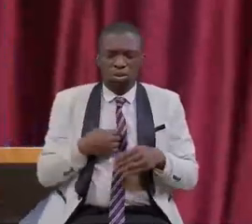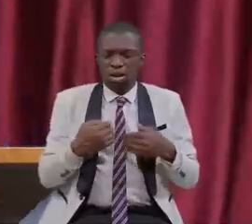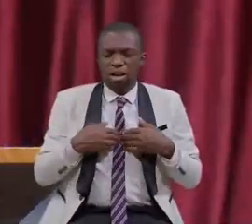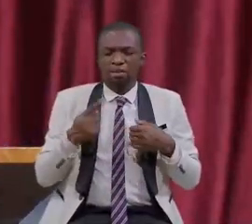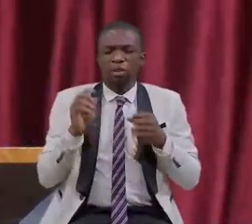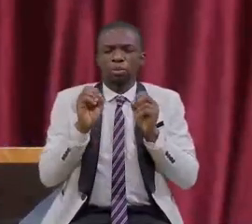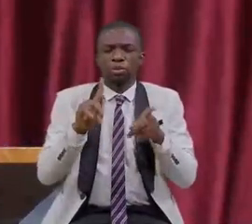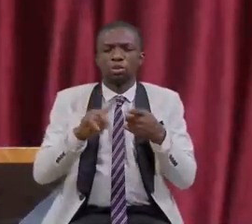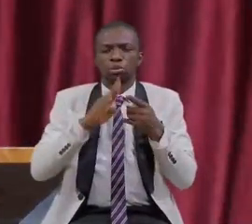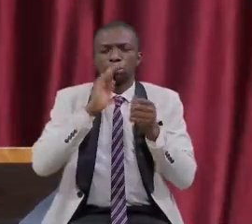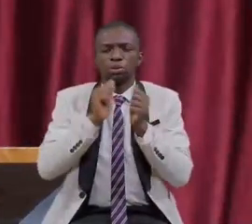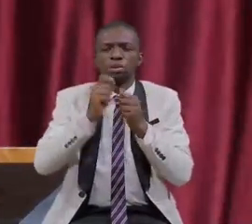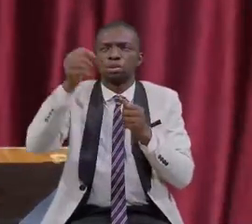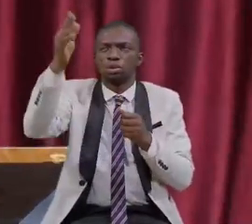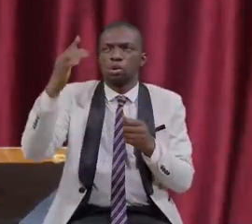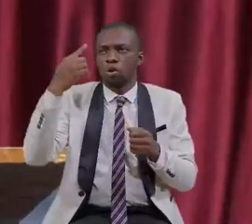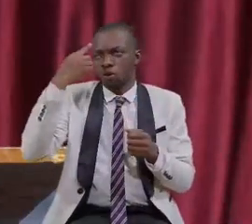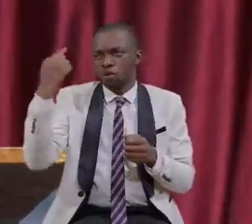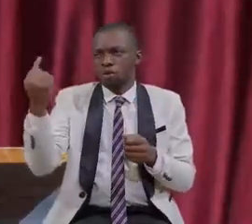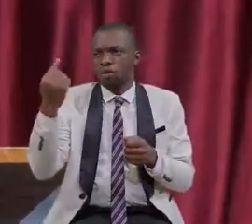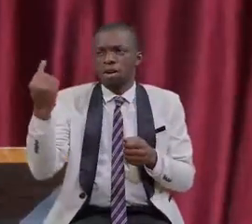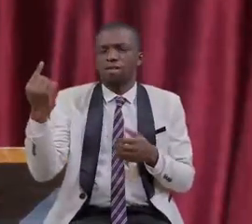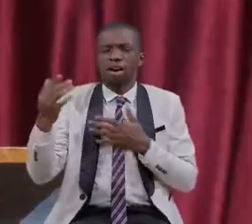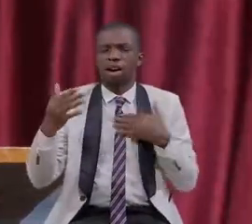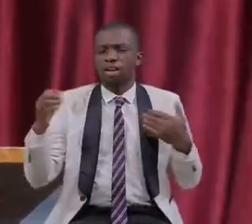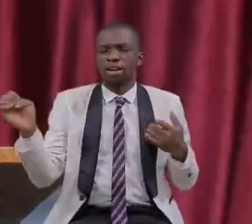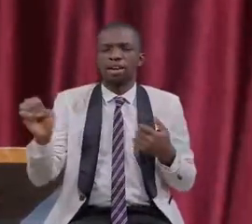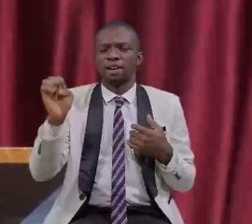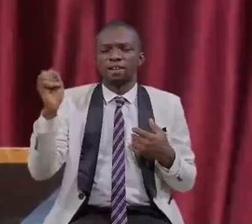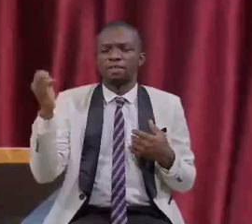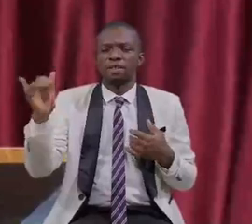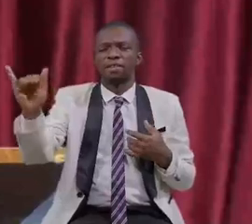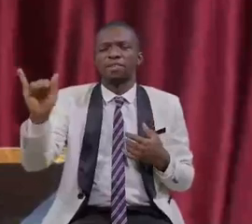j'ai le privilège d'être avec Dieu au siècle des siècles. Et à la fin de la prière,